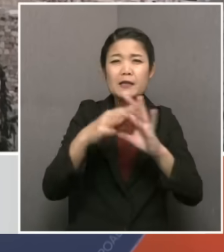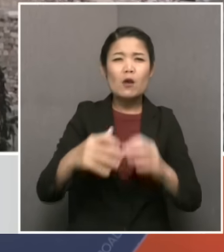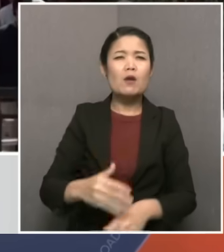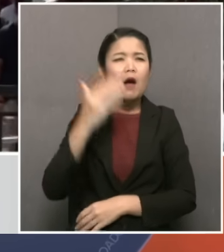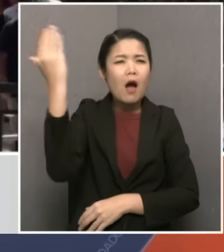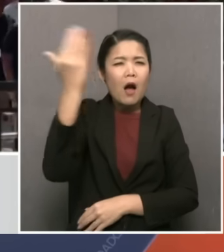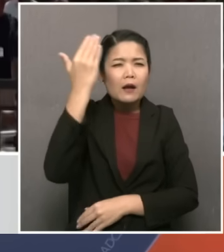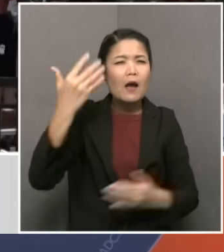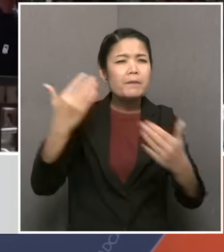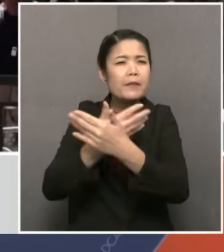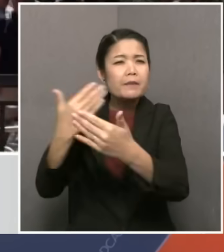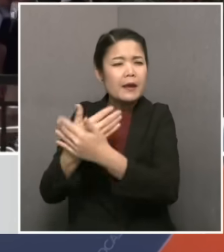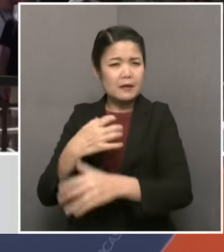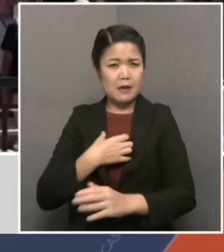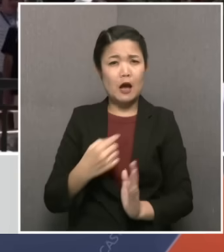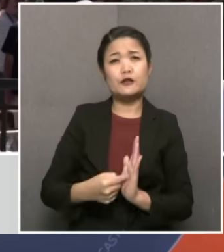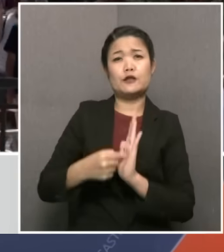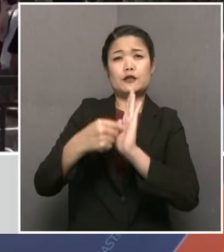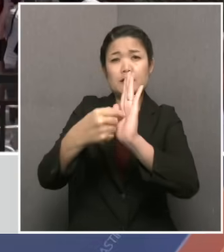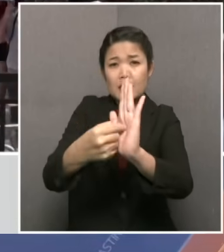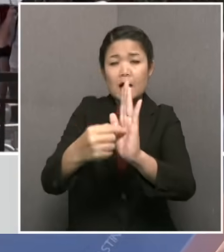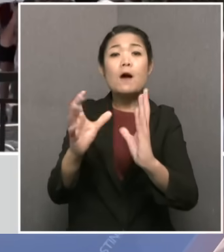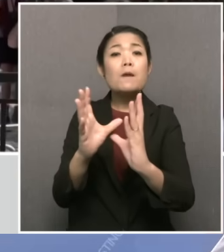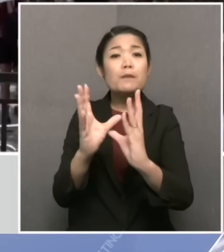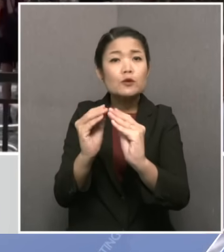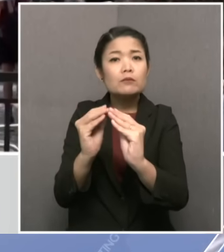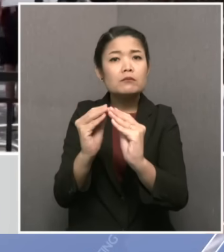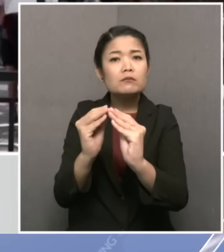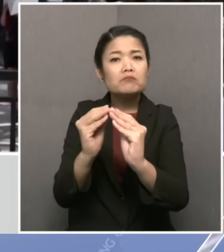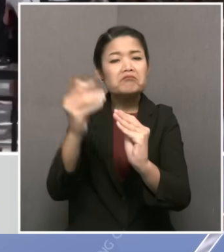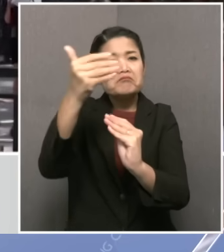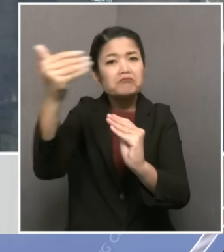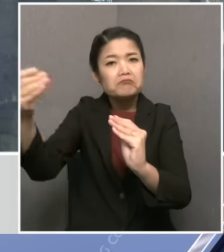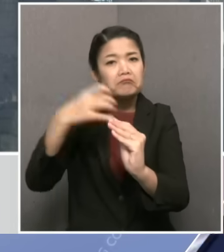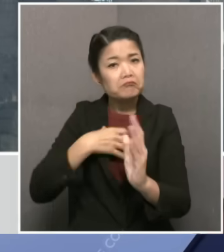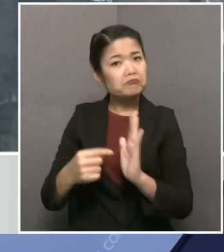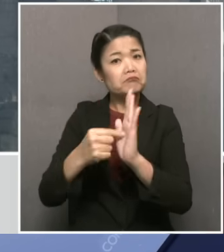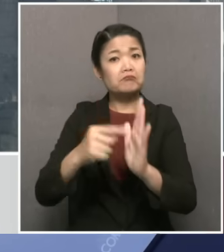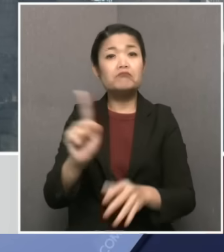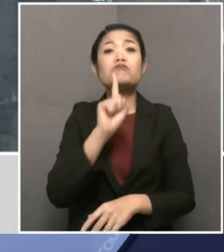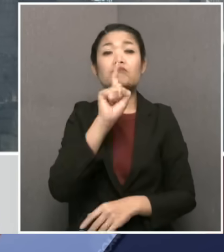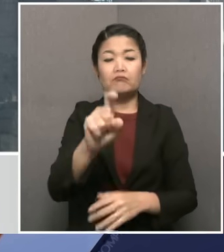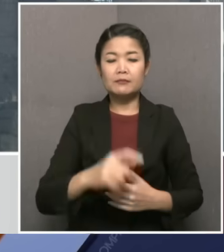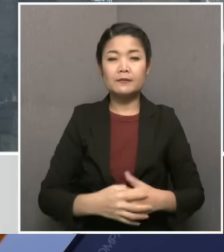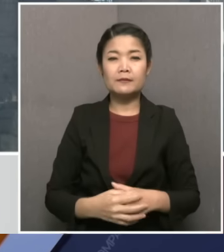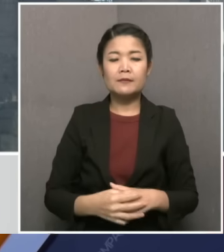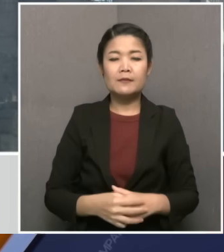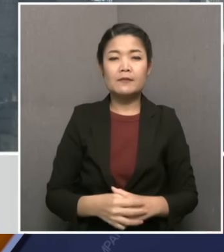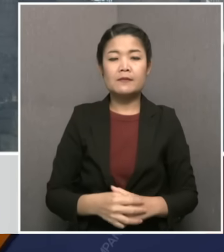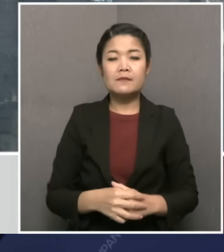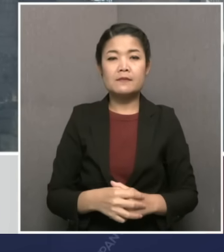ข้อเสนออะไรที่อยากจะส่งต่อไปถึงการประชุมระดับนานาชาติแบบนี้บ้างคะ ครับคือแน่นอน